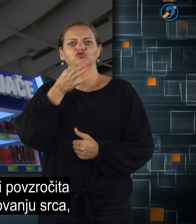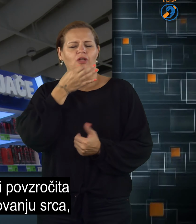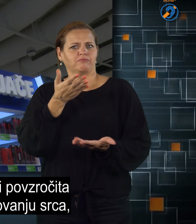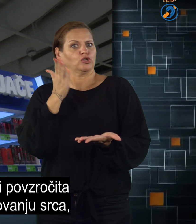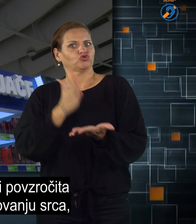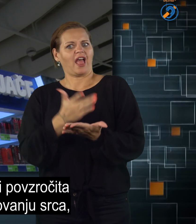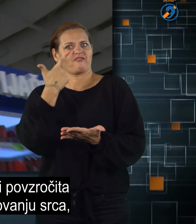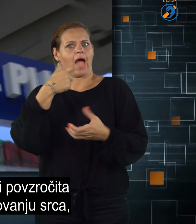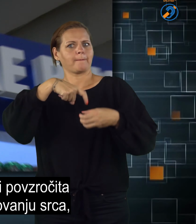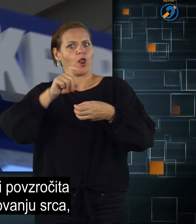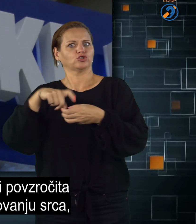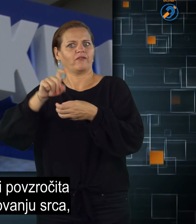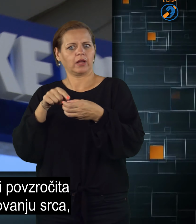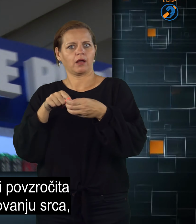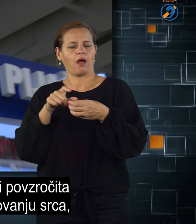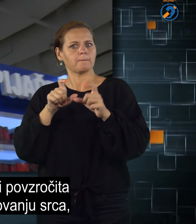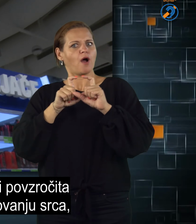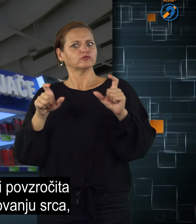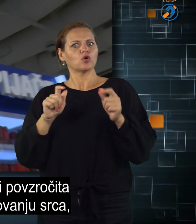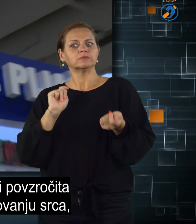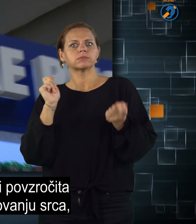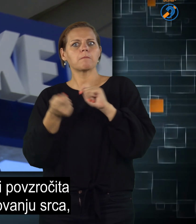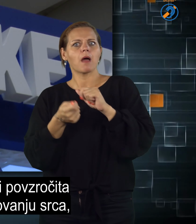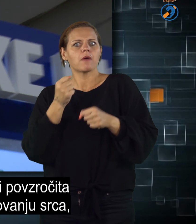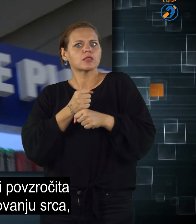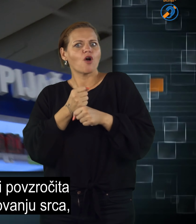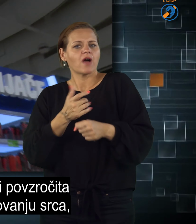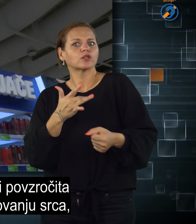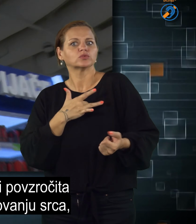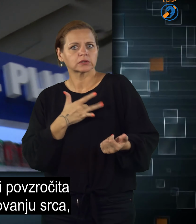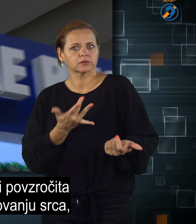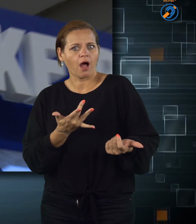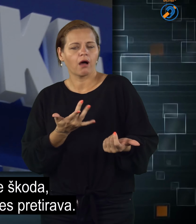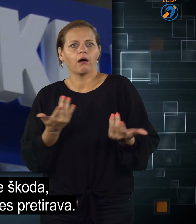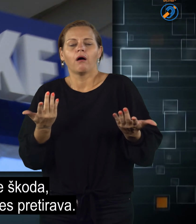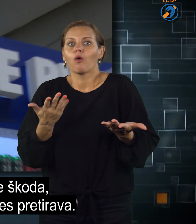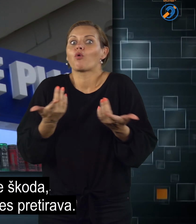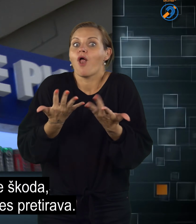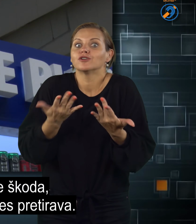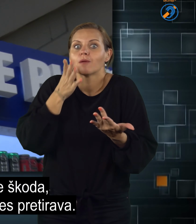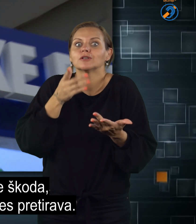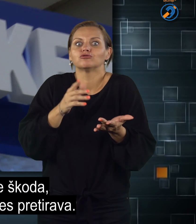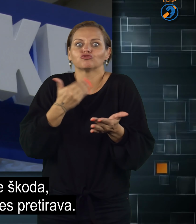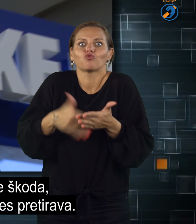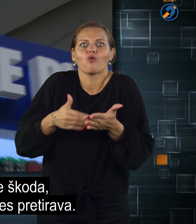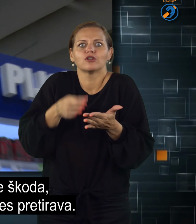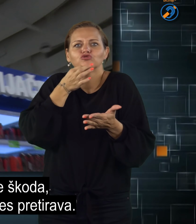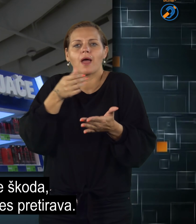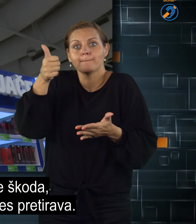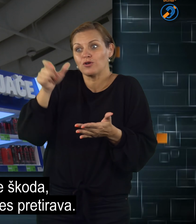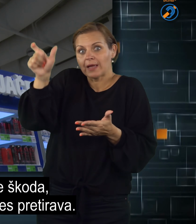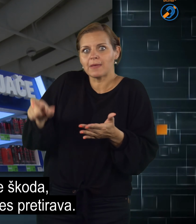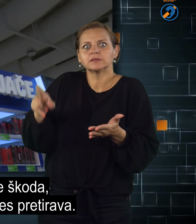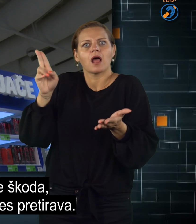Če že 2 pločevinki povzročita spremembe v delovanju srca, kolikšna je šele škoda, če posameznik zares pretirava?